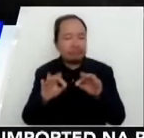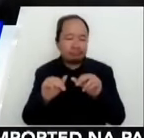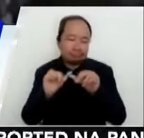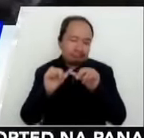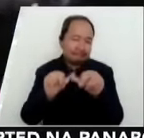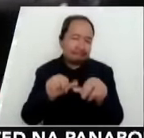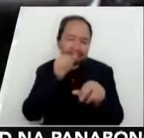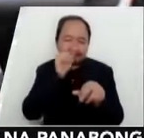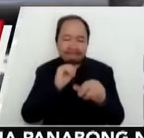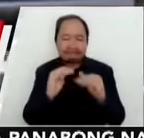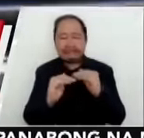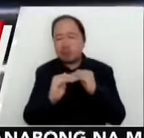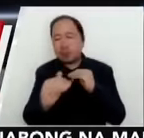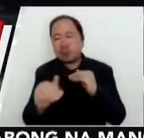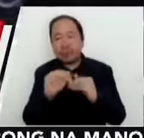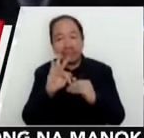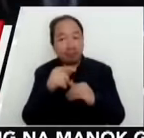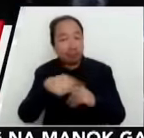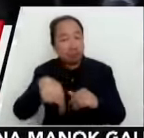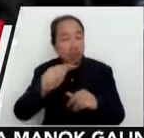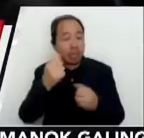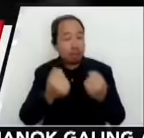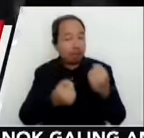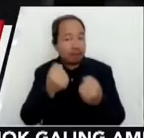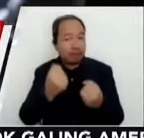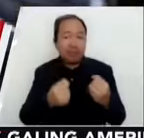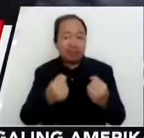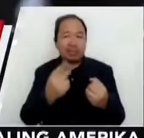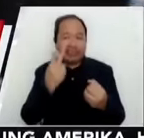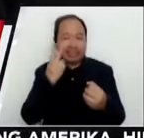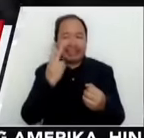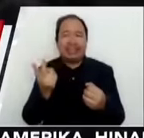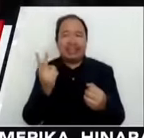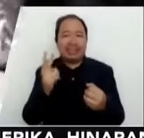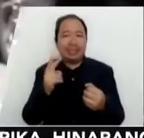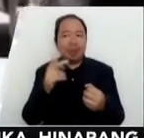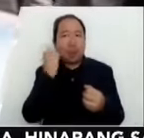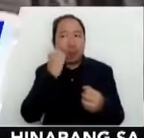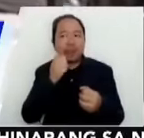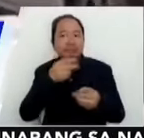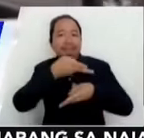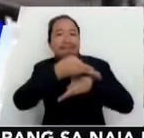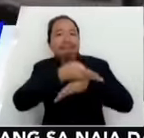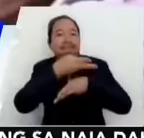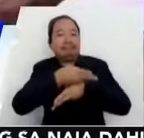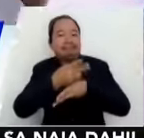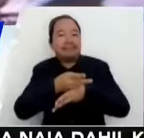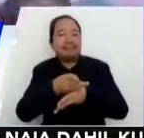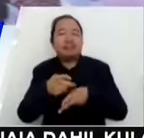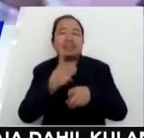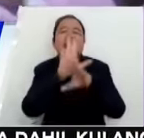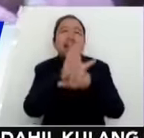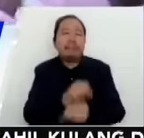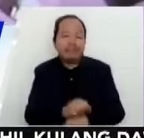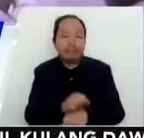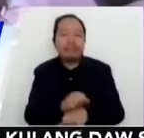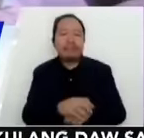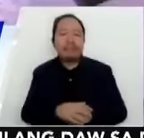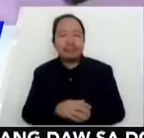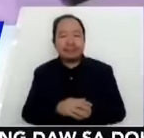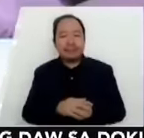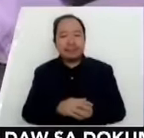at naramdaman ng ating mga kababayan, lalong-lalong po ang mga motorista, masasanay po sila eh. Para sa